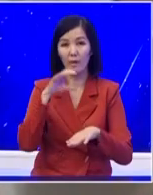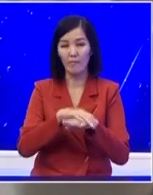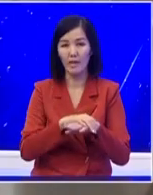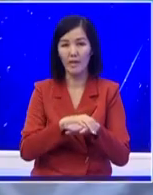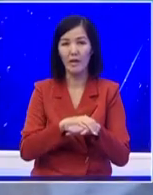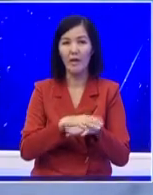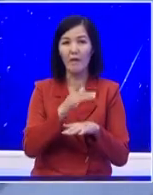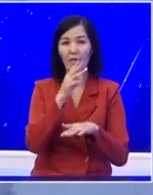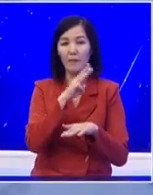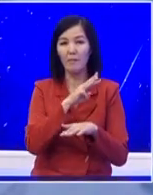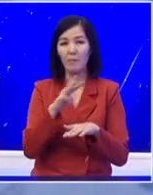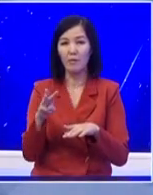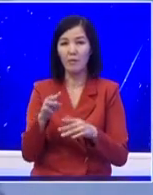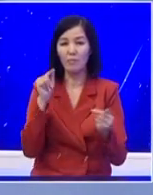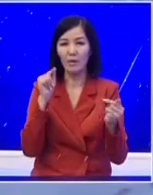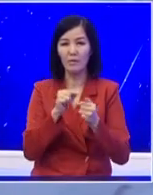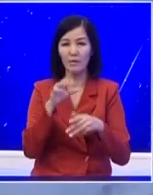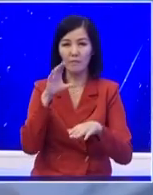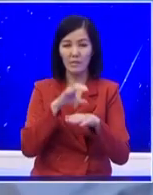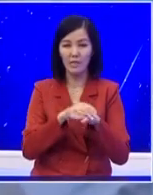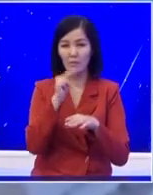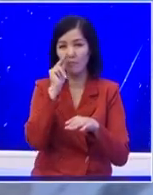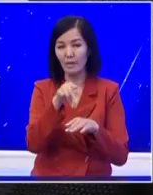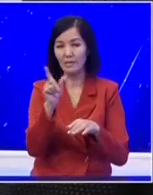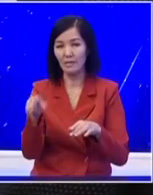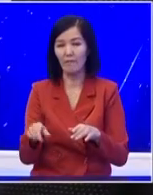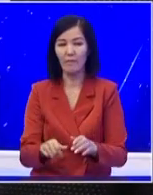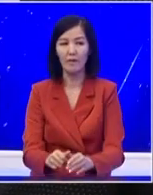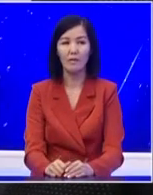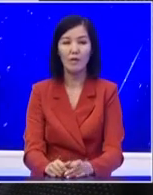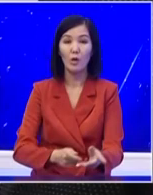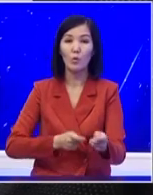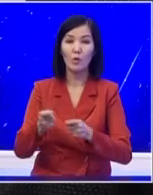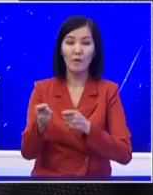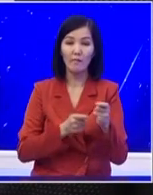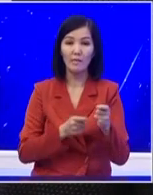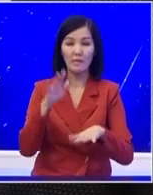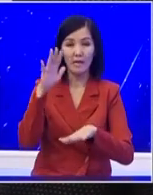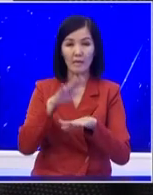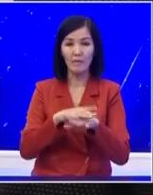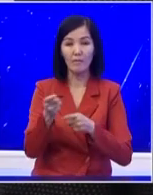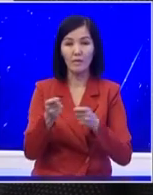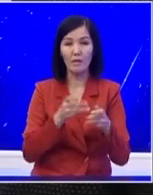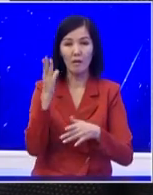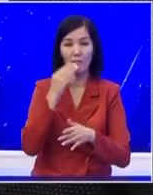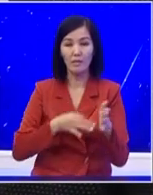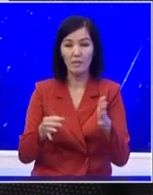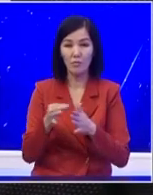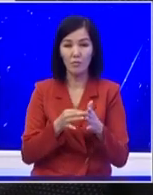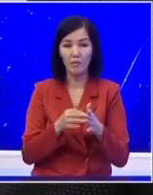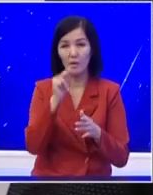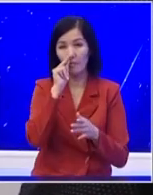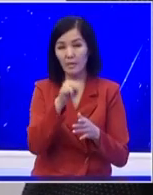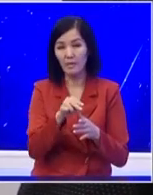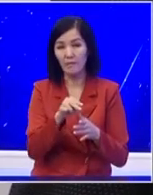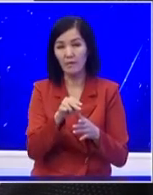Спустя несколько минут борцы с коррупцией все же задержали подозреваемого. Руководитель аппарата Акима города Текели Алматинской области